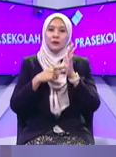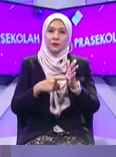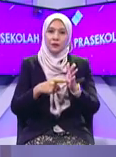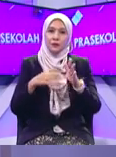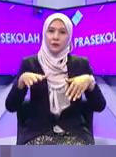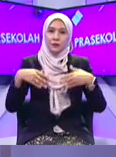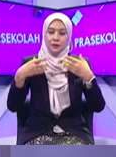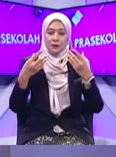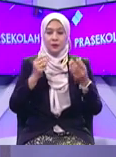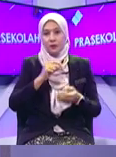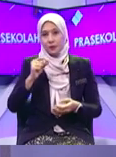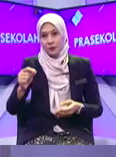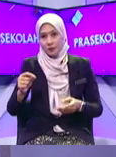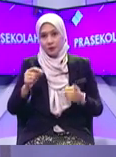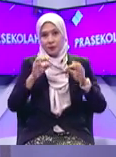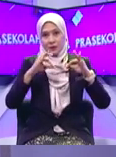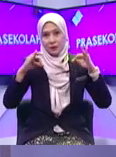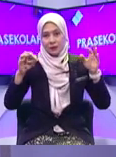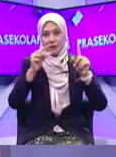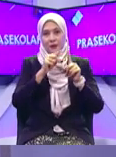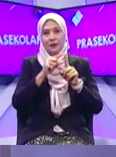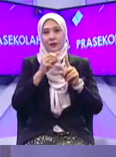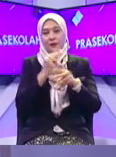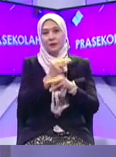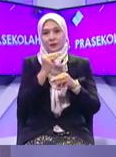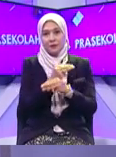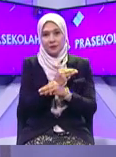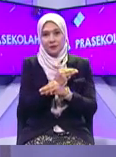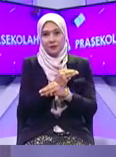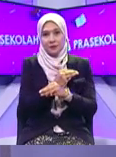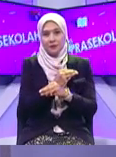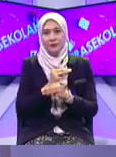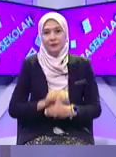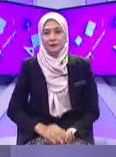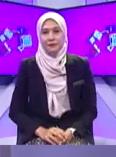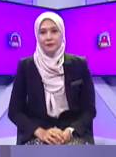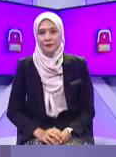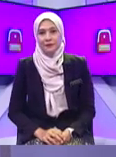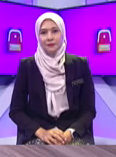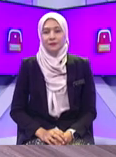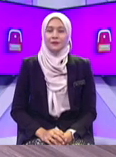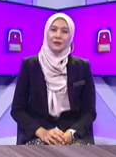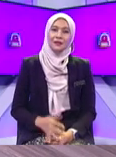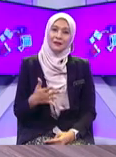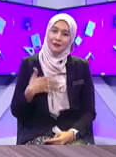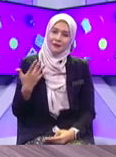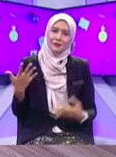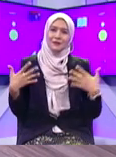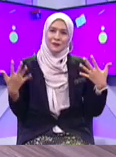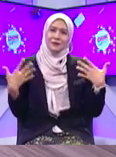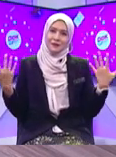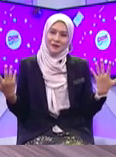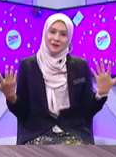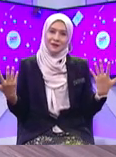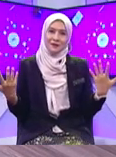nak Tulis ayat meti-mitik berdasarkan apel yang kita buat activity tersebut nah cuman rasa seruduk semua